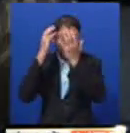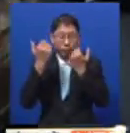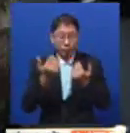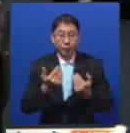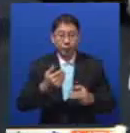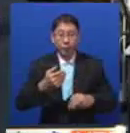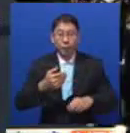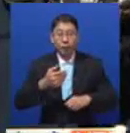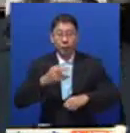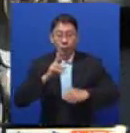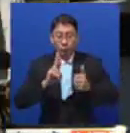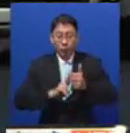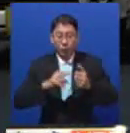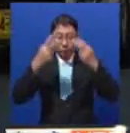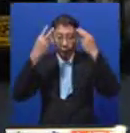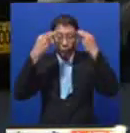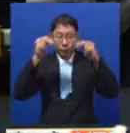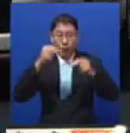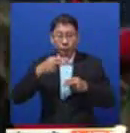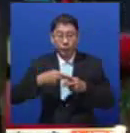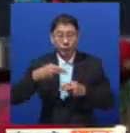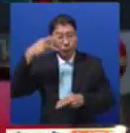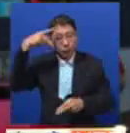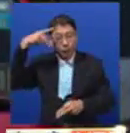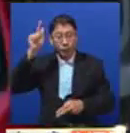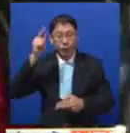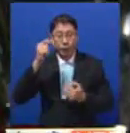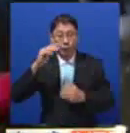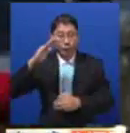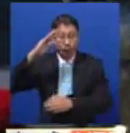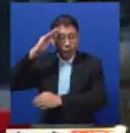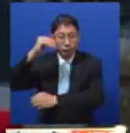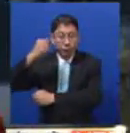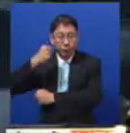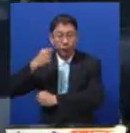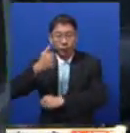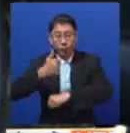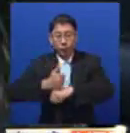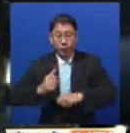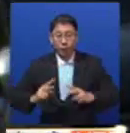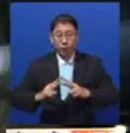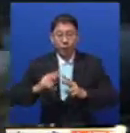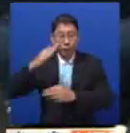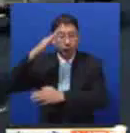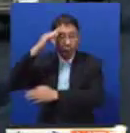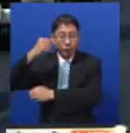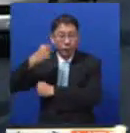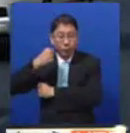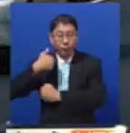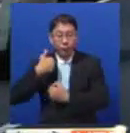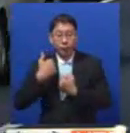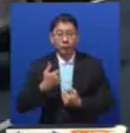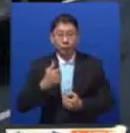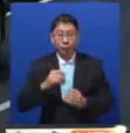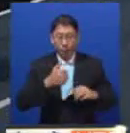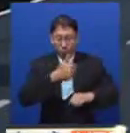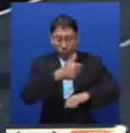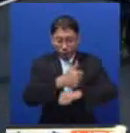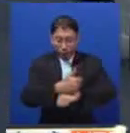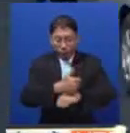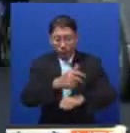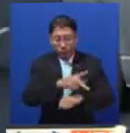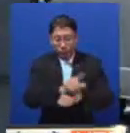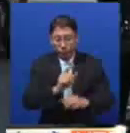ประวิตรวงษ์สุวรรณรองนายกรัฐมนตรีฝ่ายความมั่นคงและรัฐมนตรีว่าการกระทรวงกลาโหมเป็นประธานการประชุมติดตามสถานการณ์ที่เ